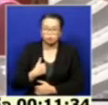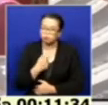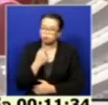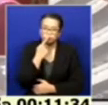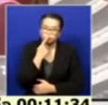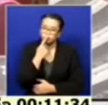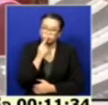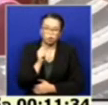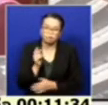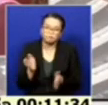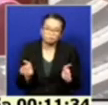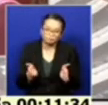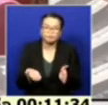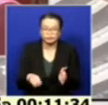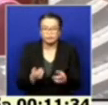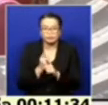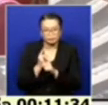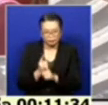าม